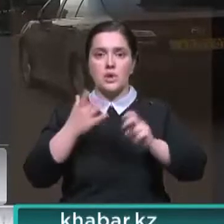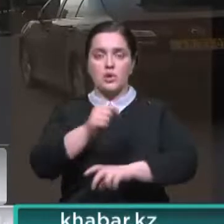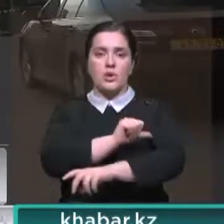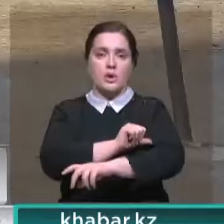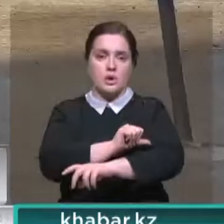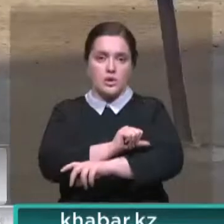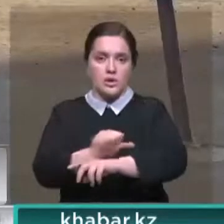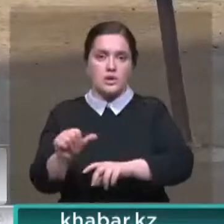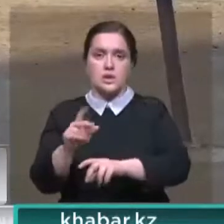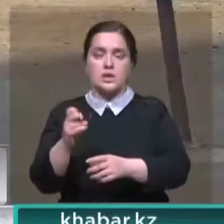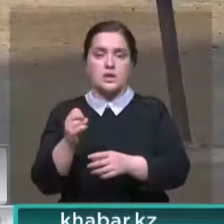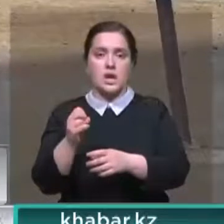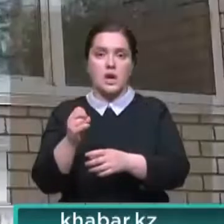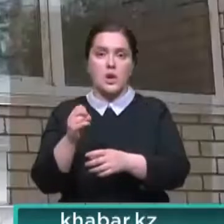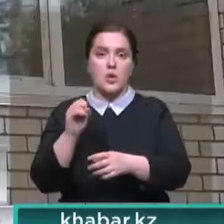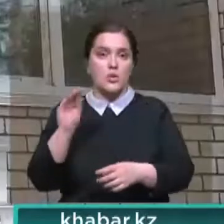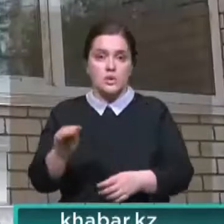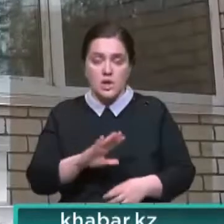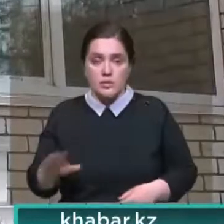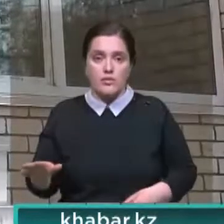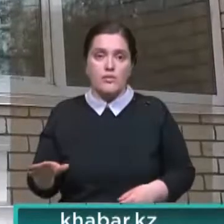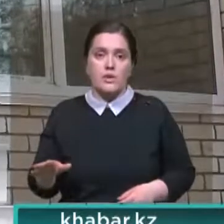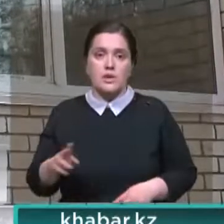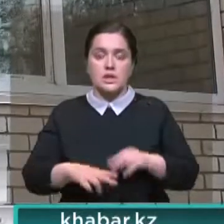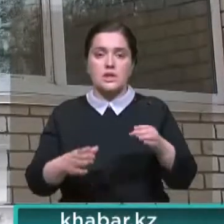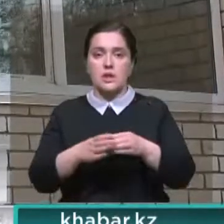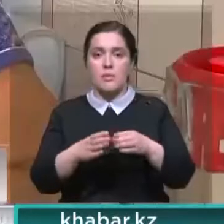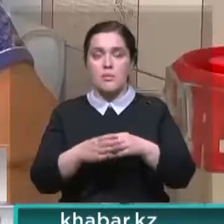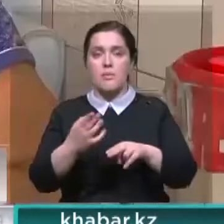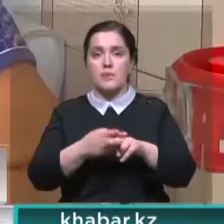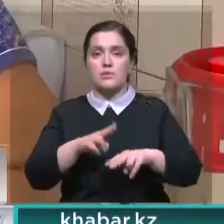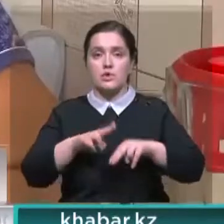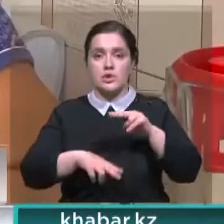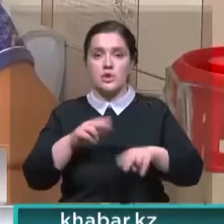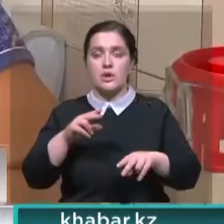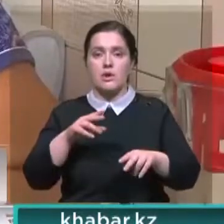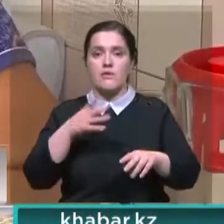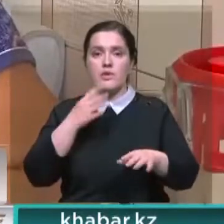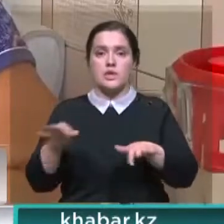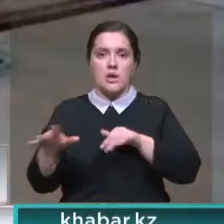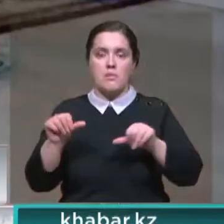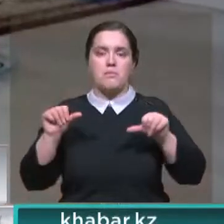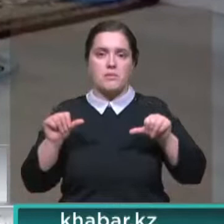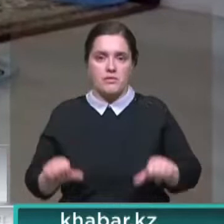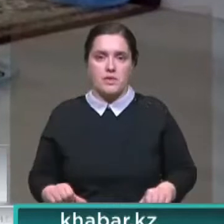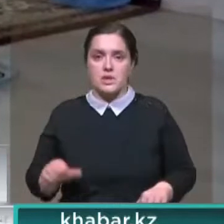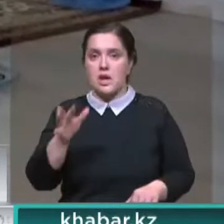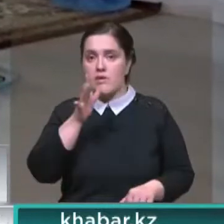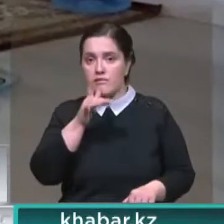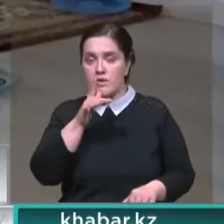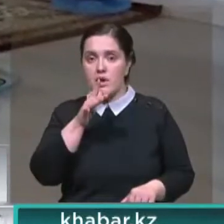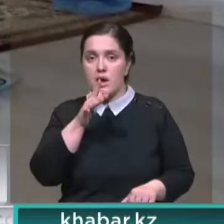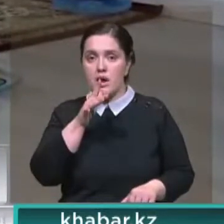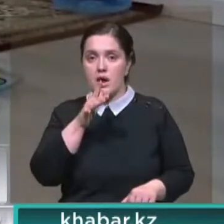предприятия ее границы неустановленной утверждая свою очередь строй компании поэтому застройщик считают свою деятельность правомерной